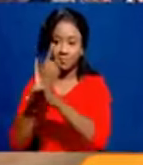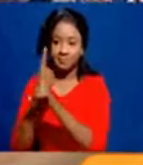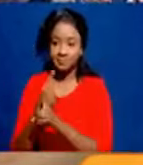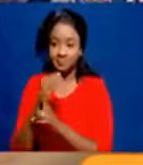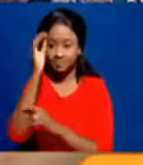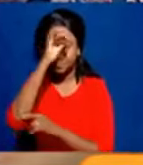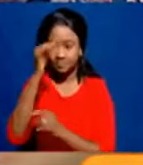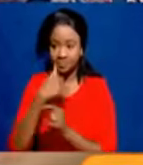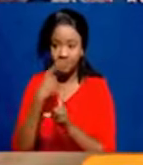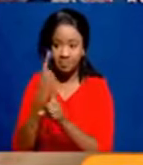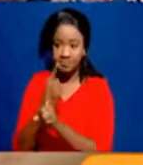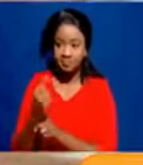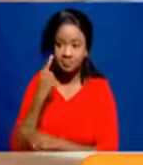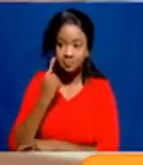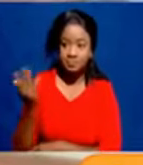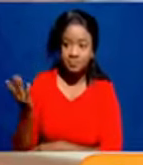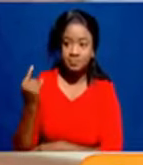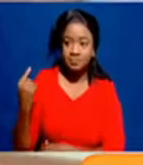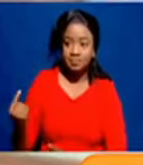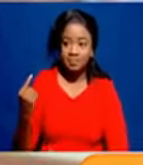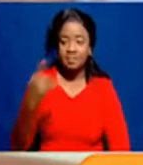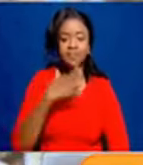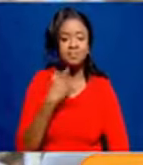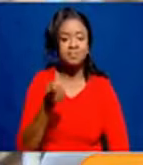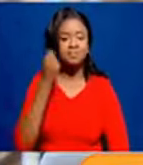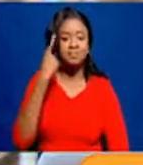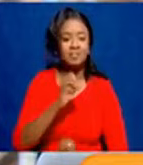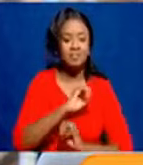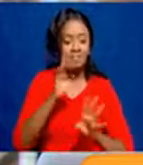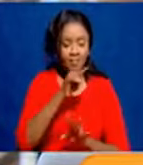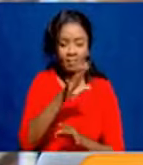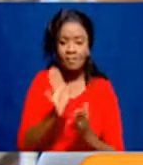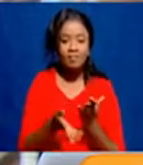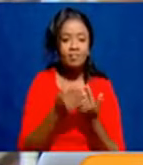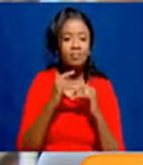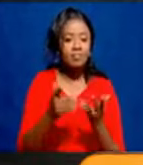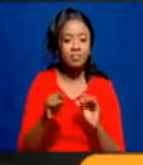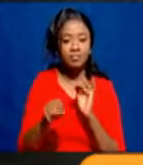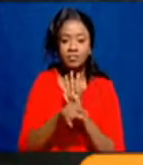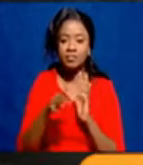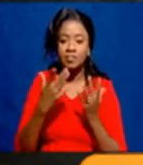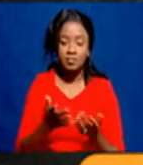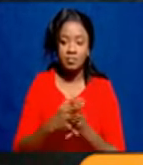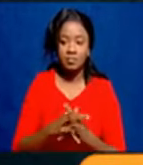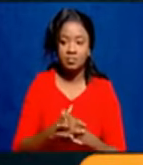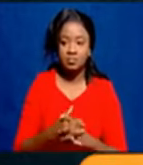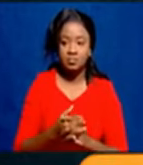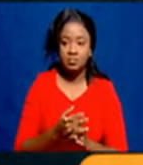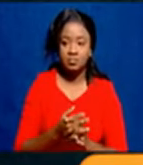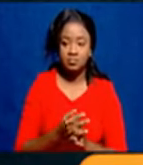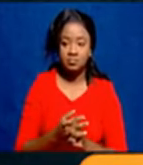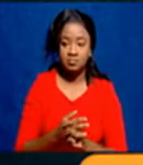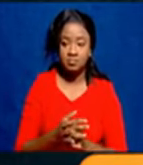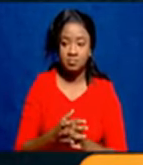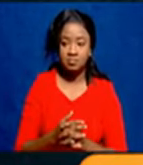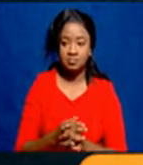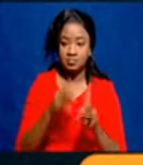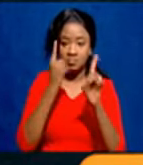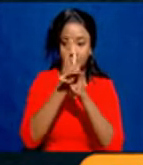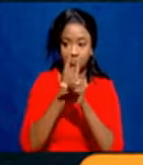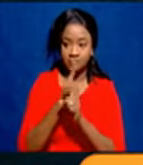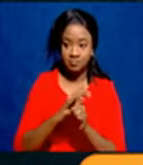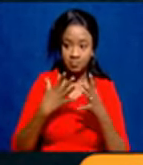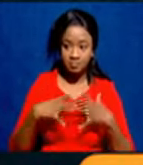tano, kila mmoja akitaka kuielewa manufaa na madhara yake. Mahitaji ya kawi na malengo ya ruwaza ya